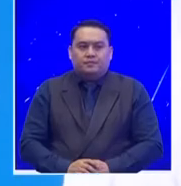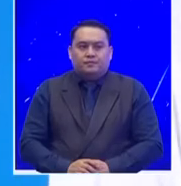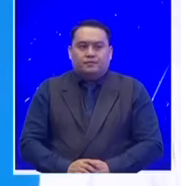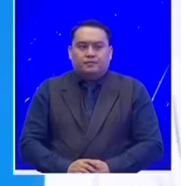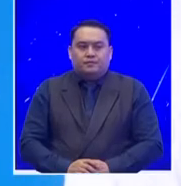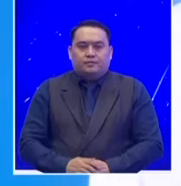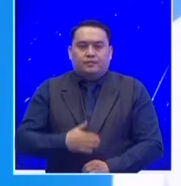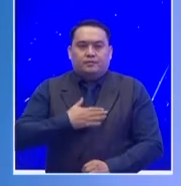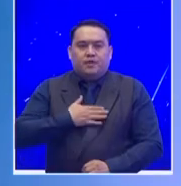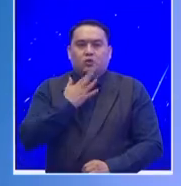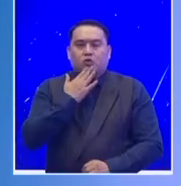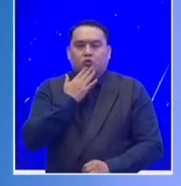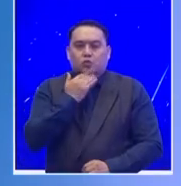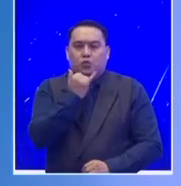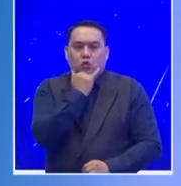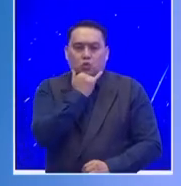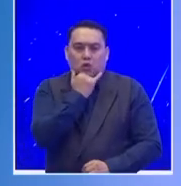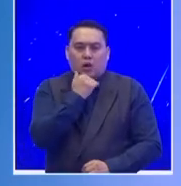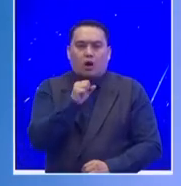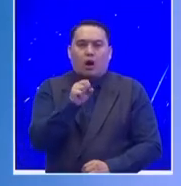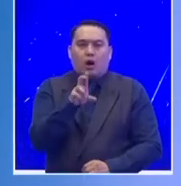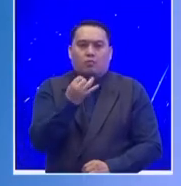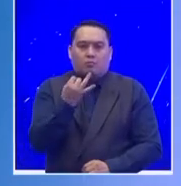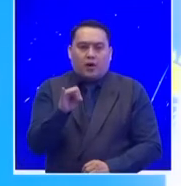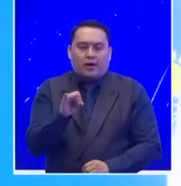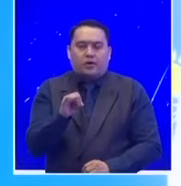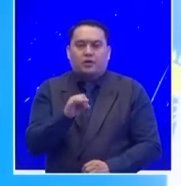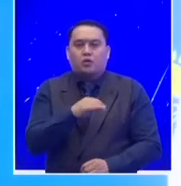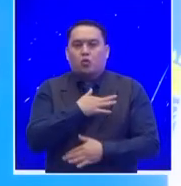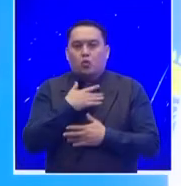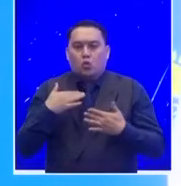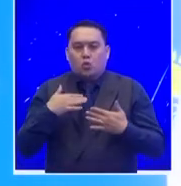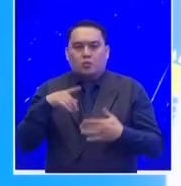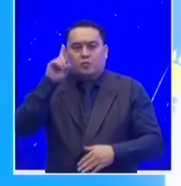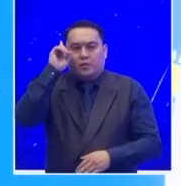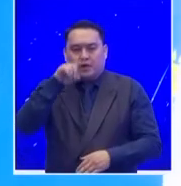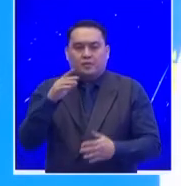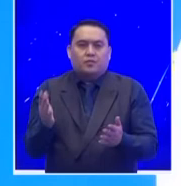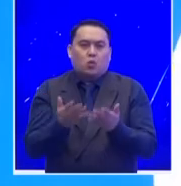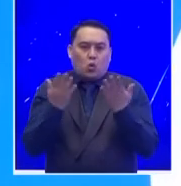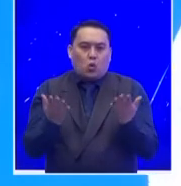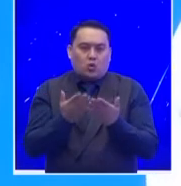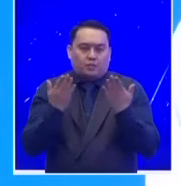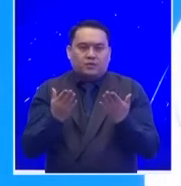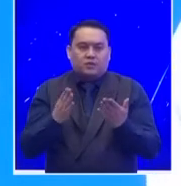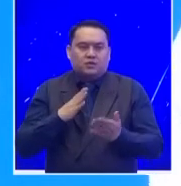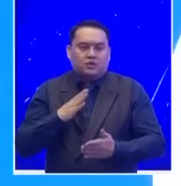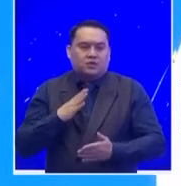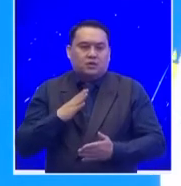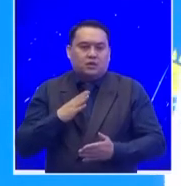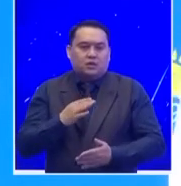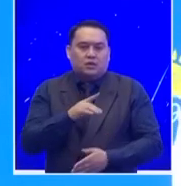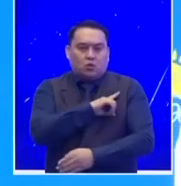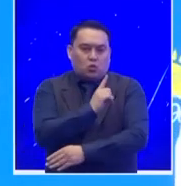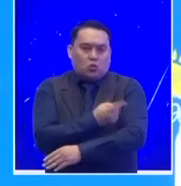Менің ұлтым ұйғыр. Мен Абай Құнанбайұлын көп өлеңдерін жатқа оқып жүрмін. Маған оның өлеңдері қатты